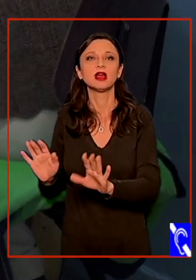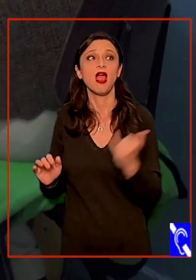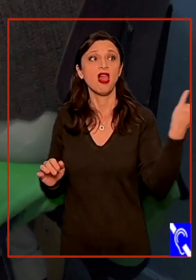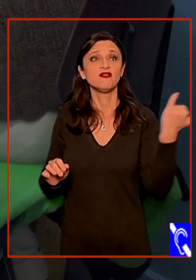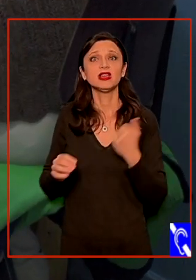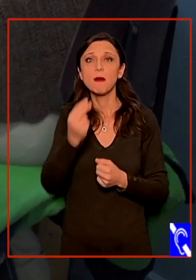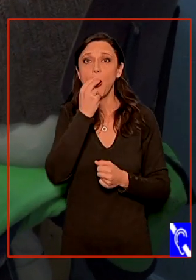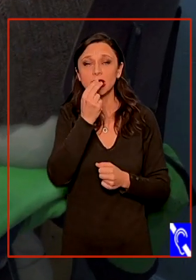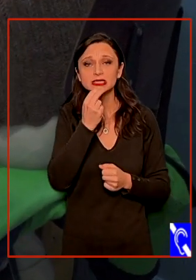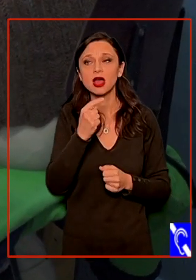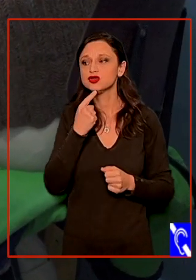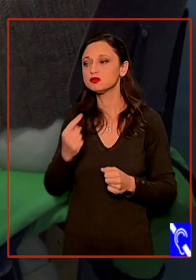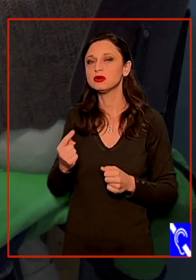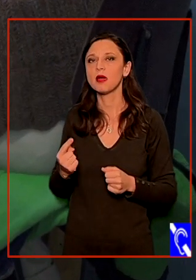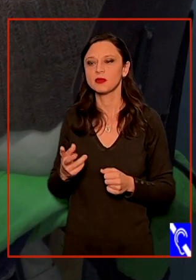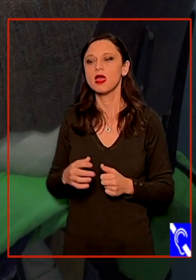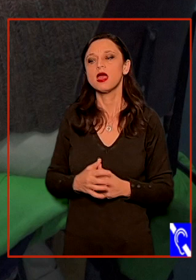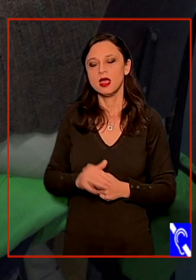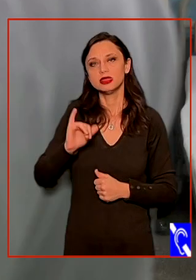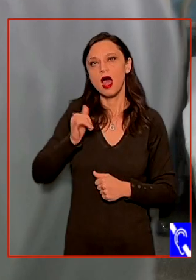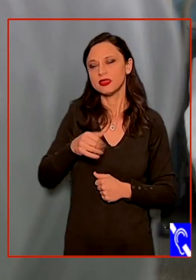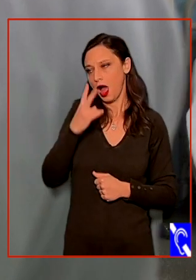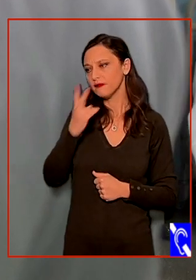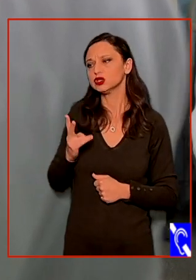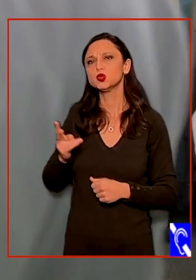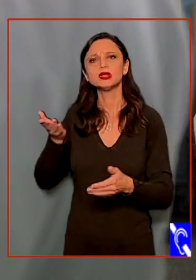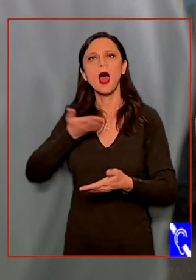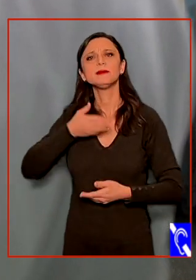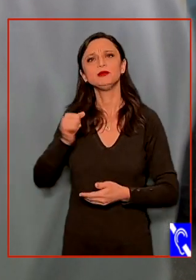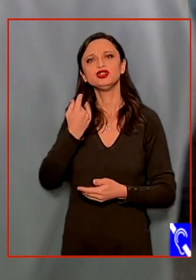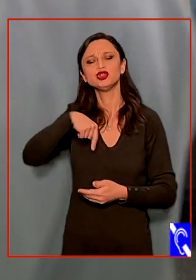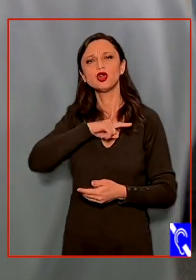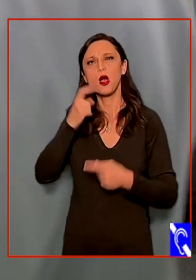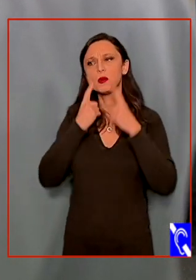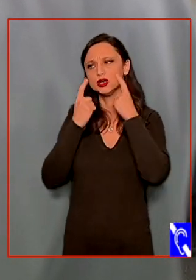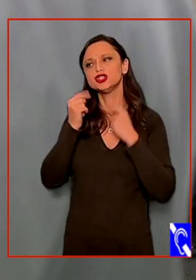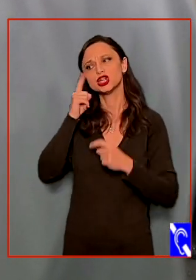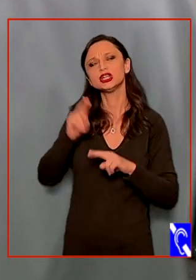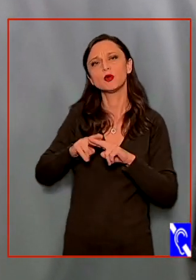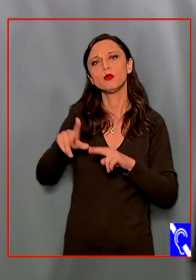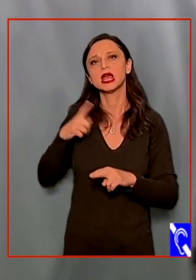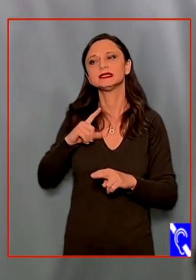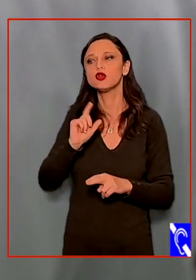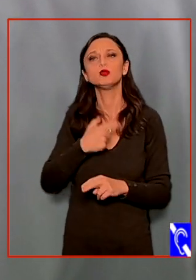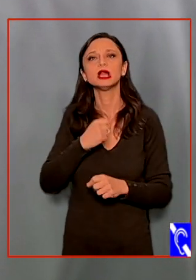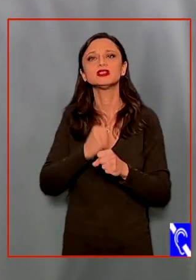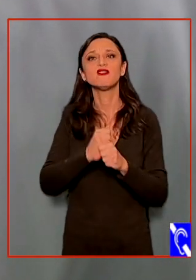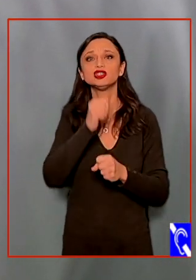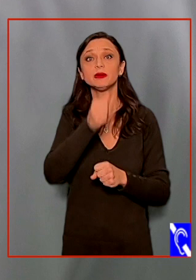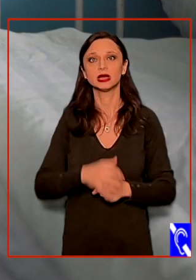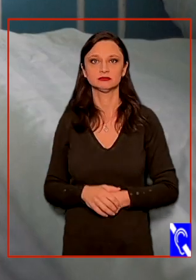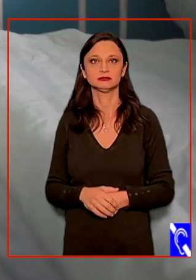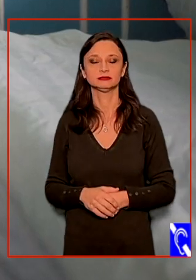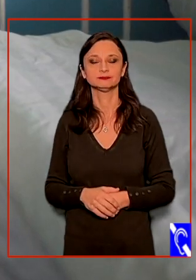și care vine și spune, a, am văzut și am mai primit și noi plângeri și știm cum este, dar nu putem să facem nimic.